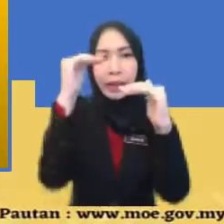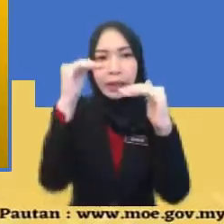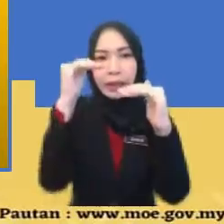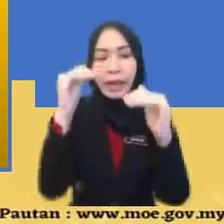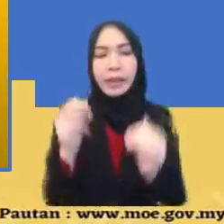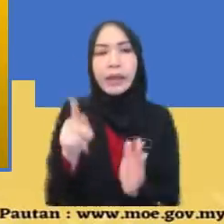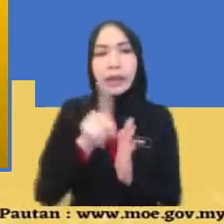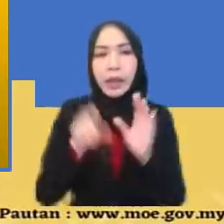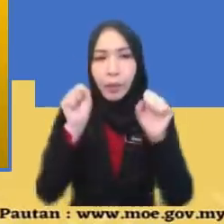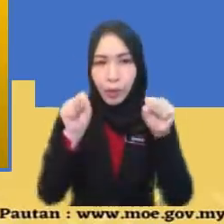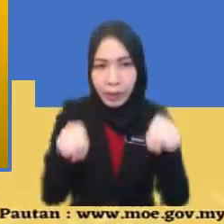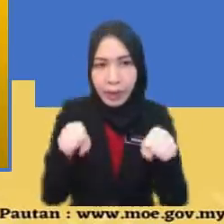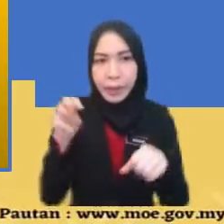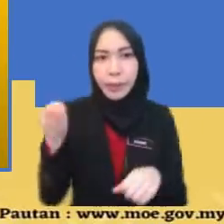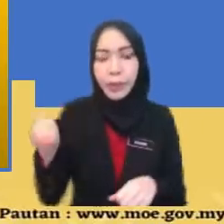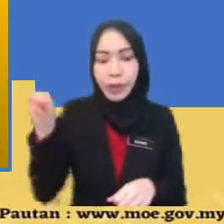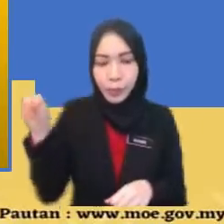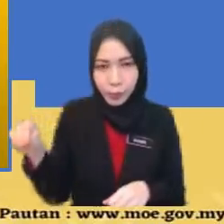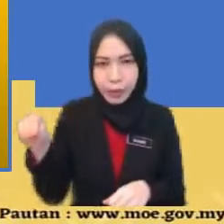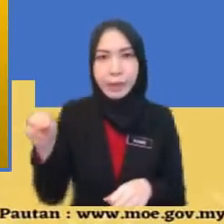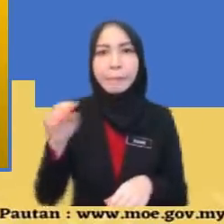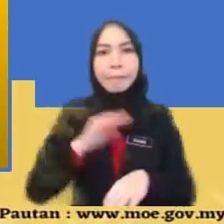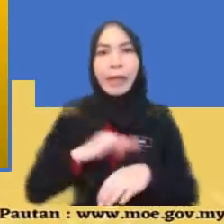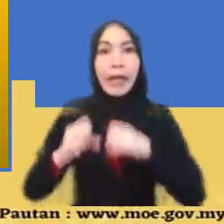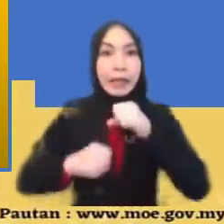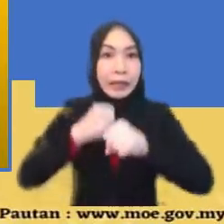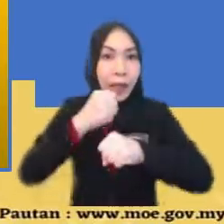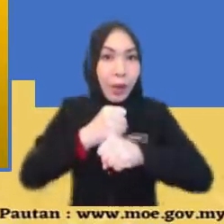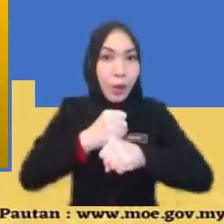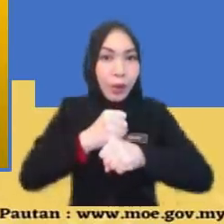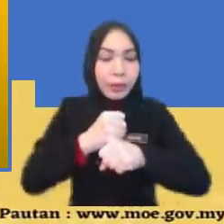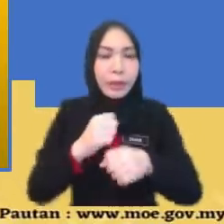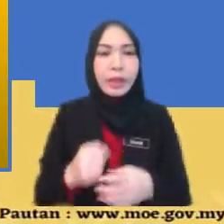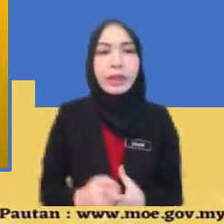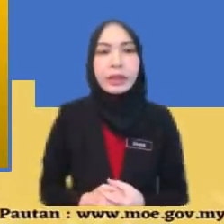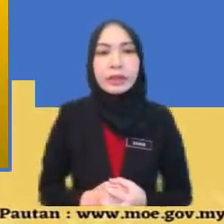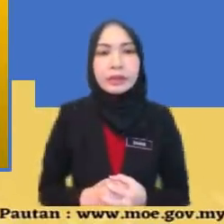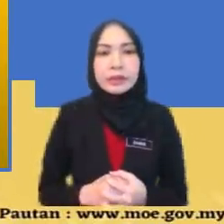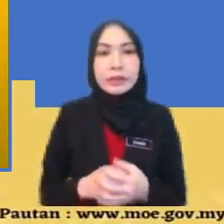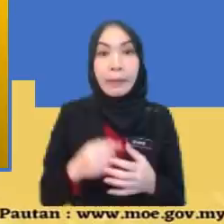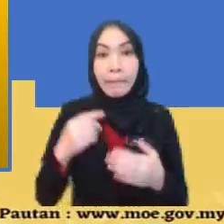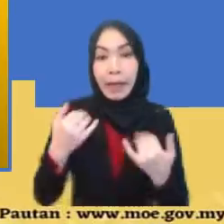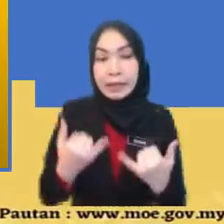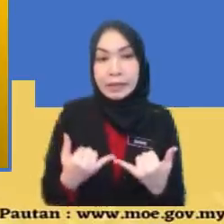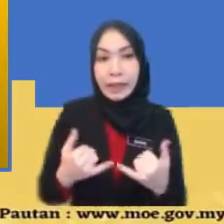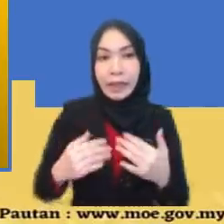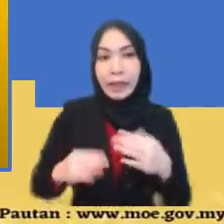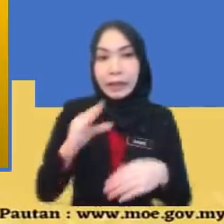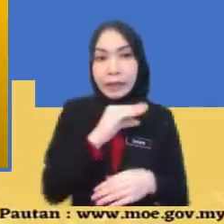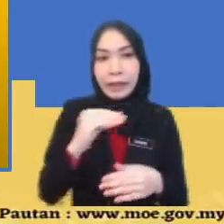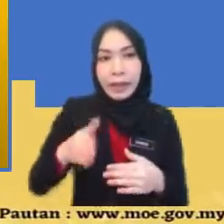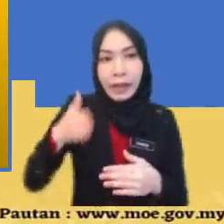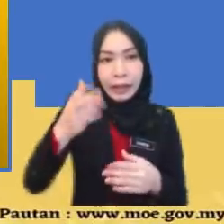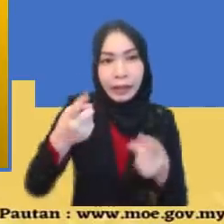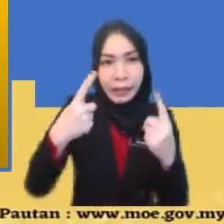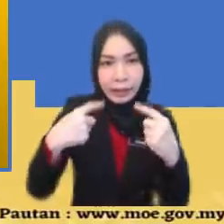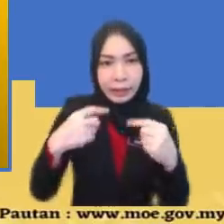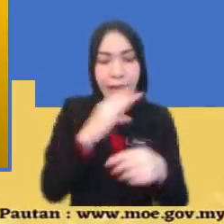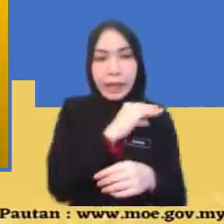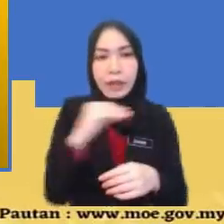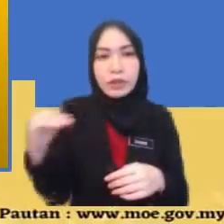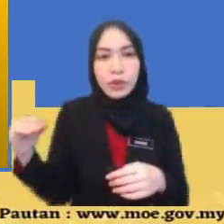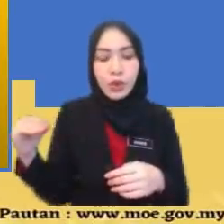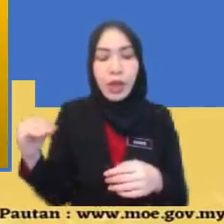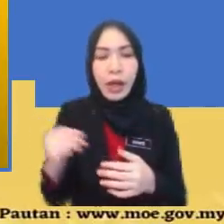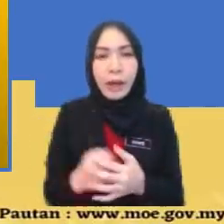tahun semasa secara optimal kedua merapatkan jurang pembelajaran murid yang wujud semasa berlakunya